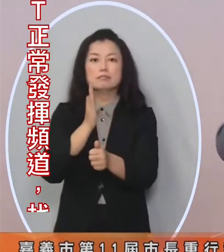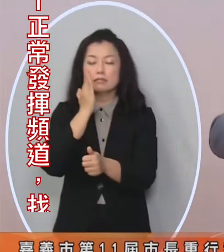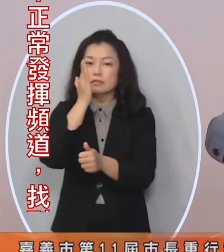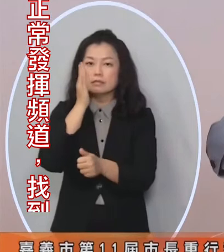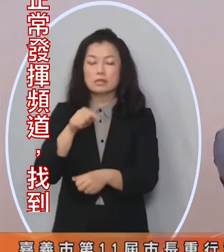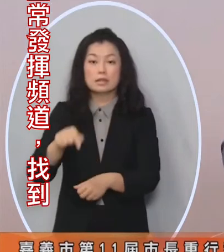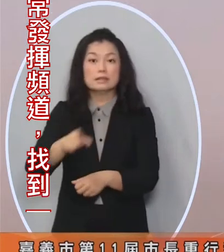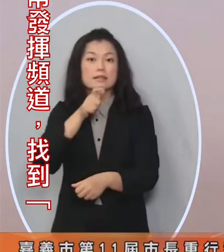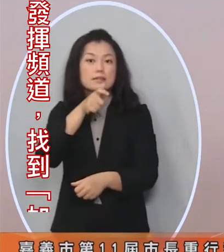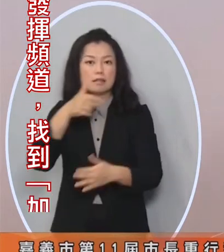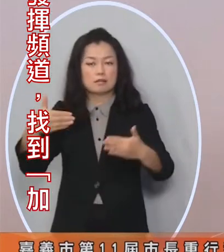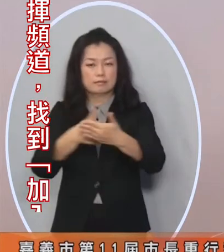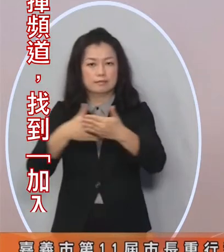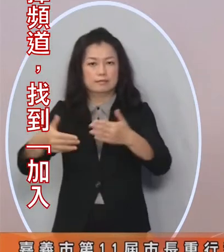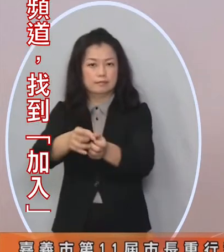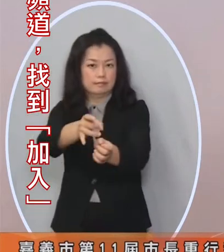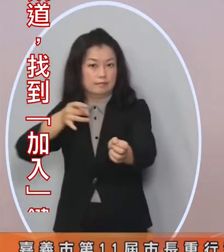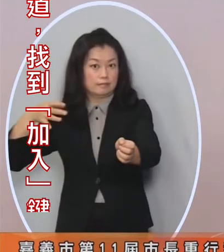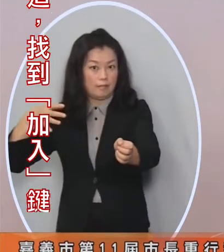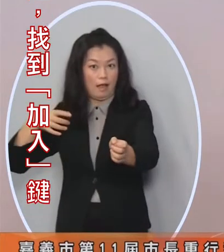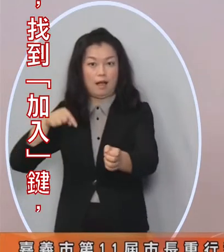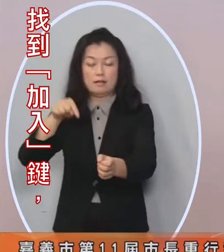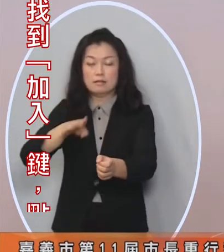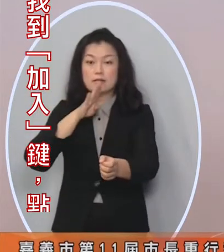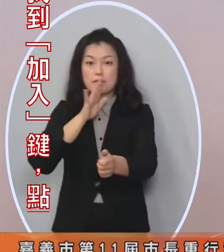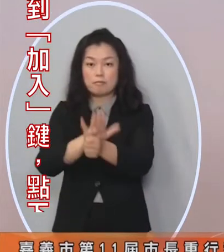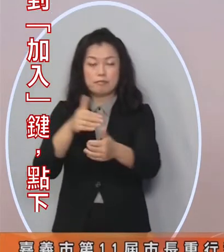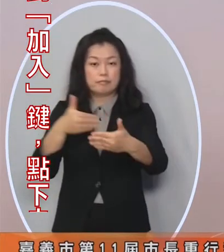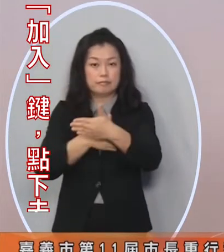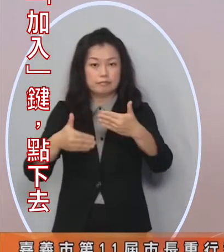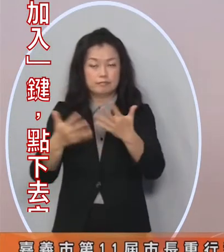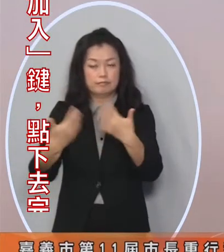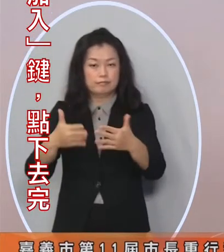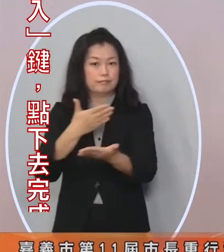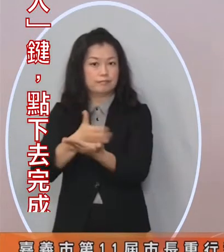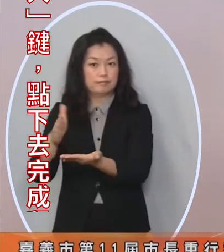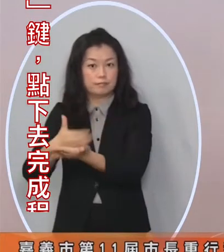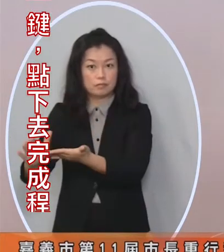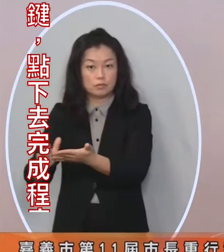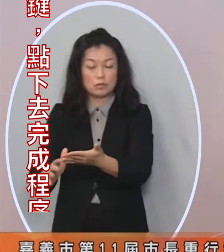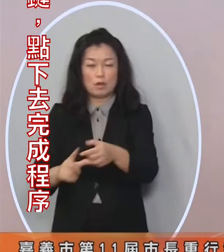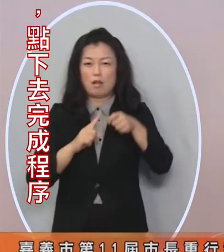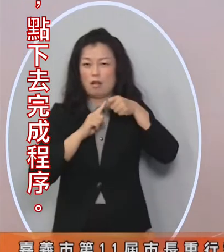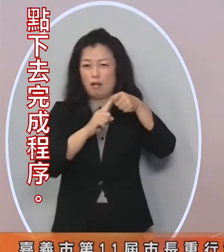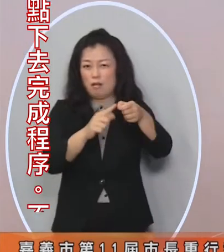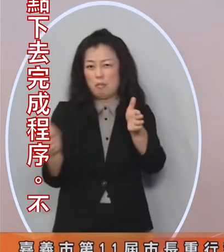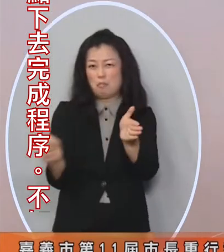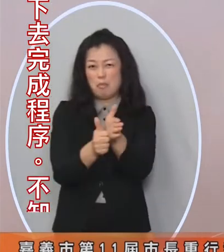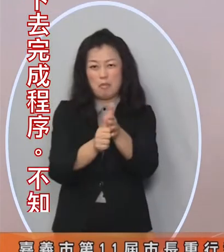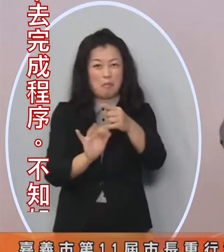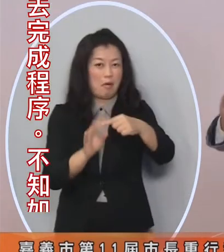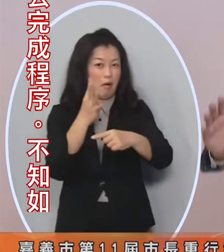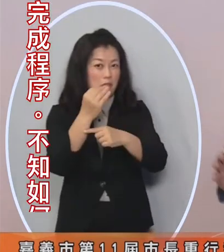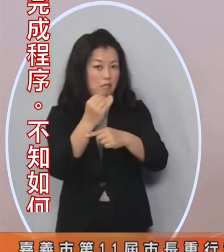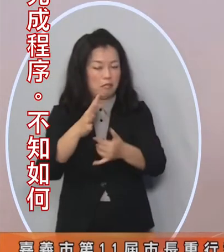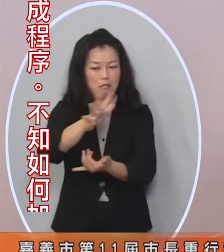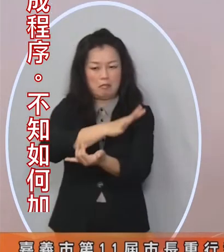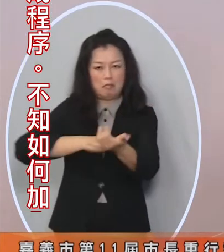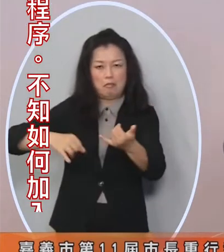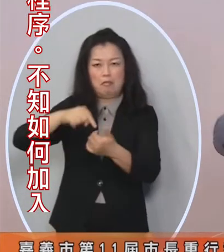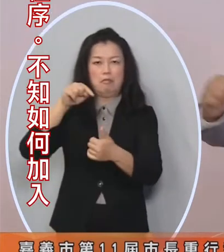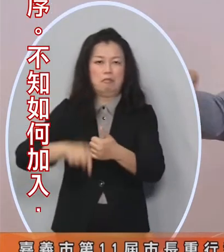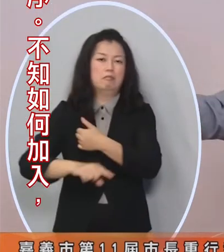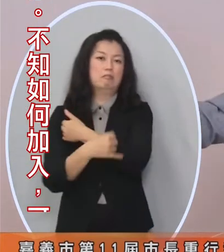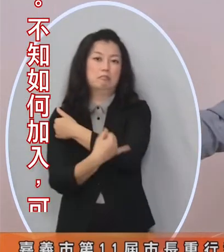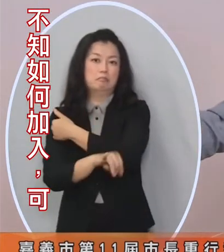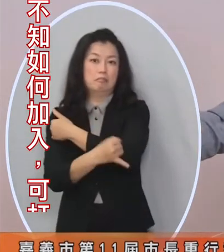通之箭，如何解决嘉义市的交通问题。嘉义市的公共运输搭乘率现在是全国最低，所以我们必须做